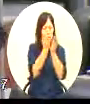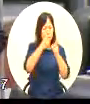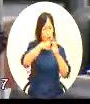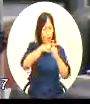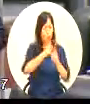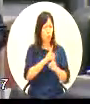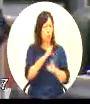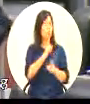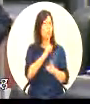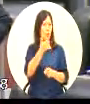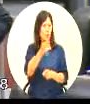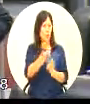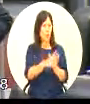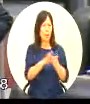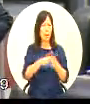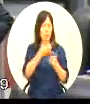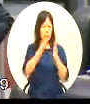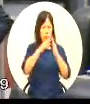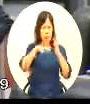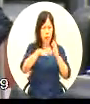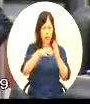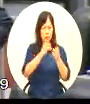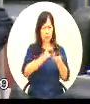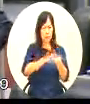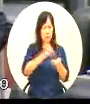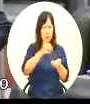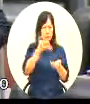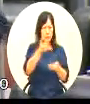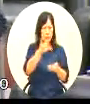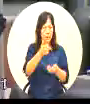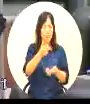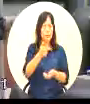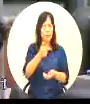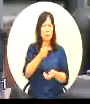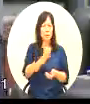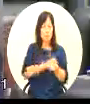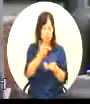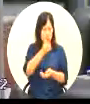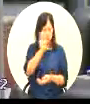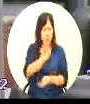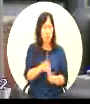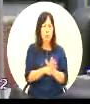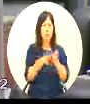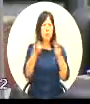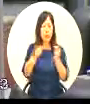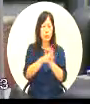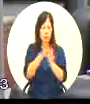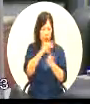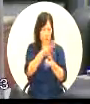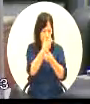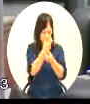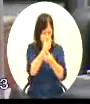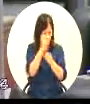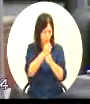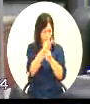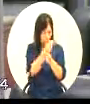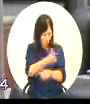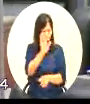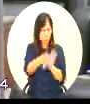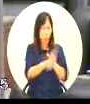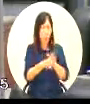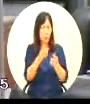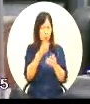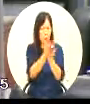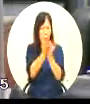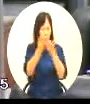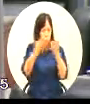丰富，您不只是家庭科的医师齁，家医科的医师，同时我看过您的经历非常的丰富，您同时